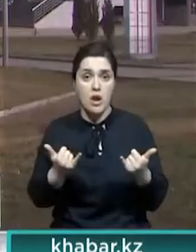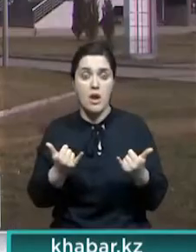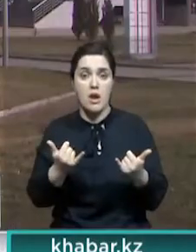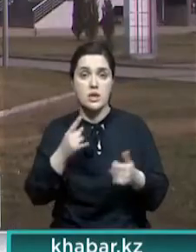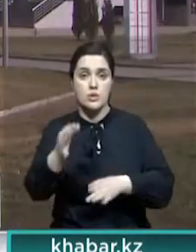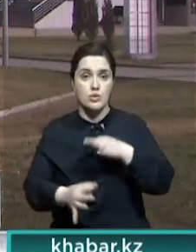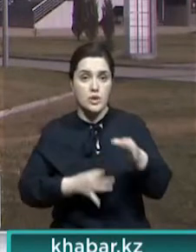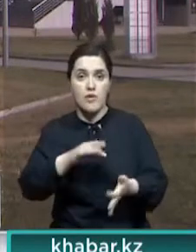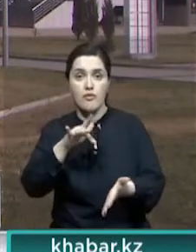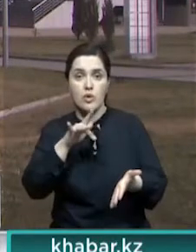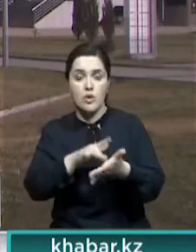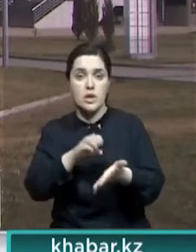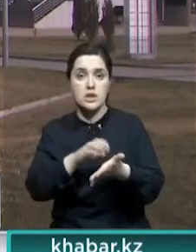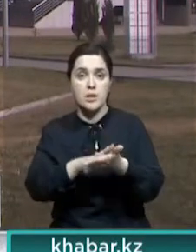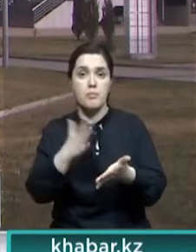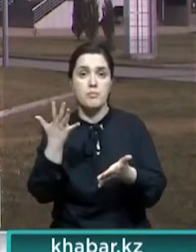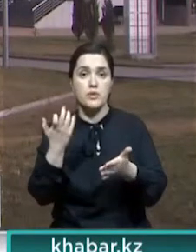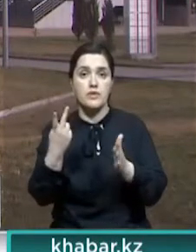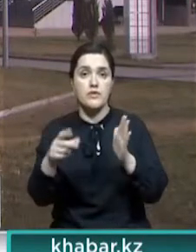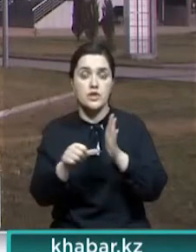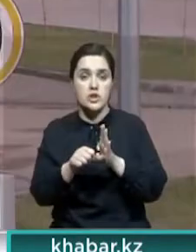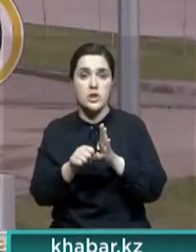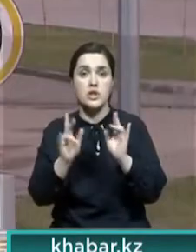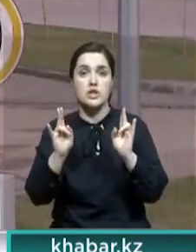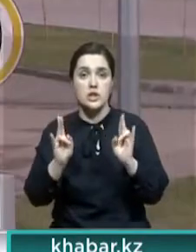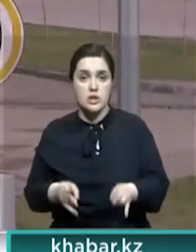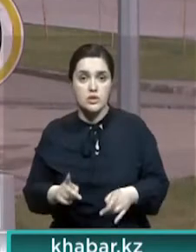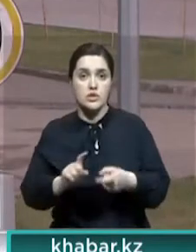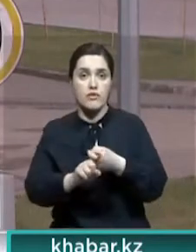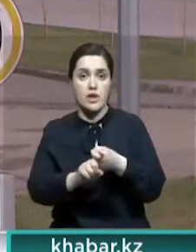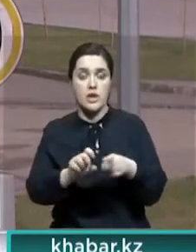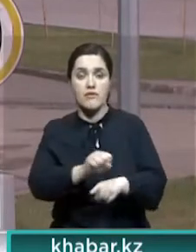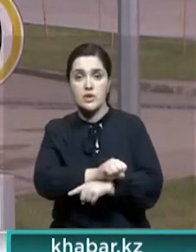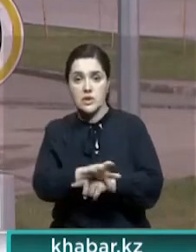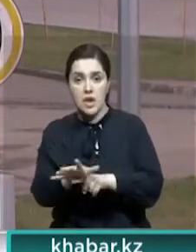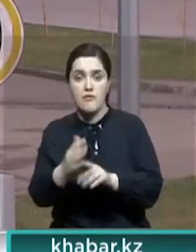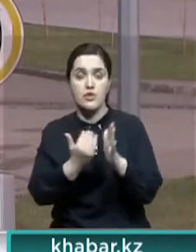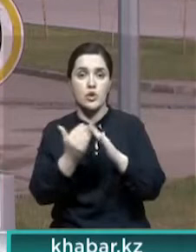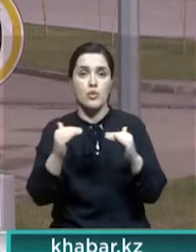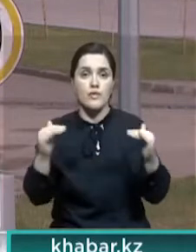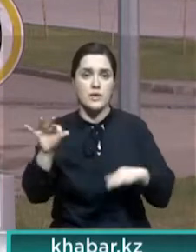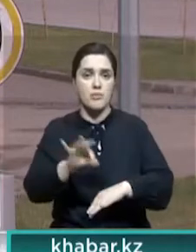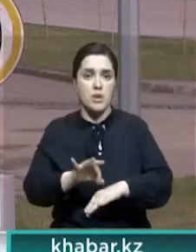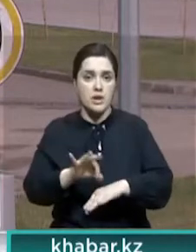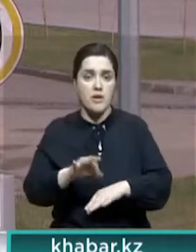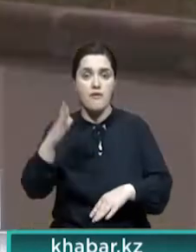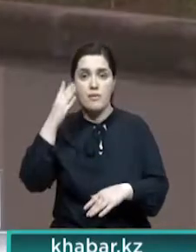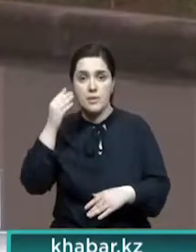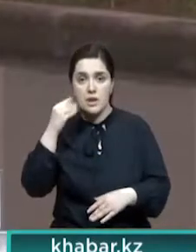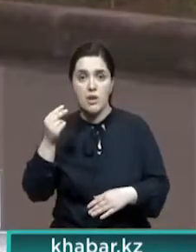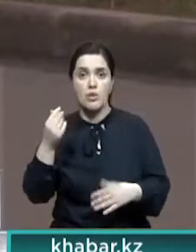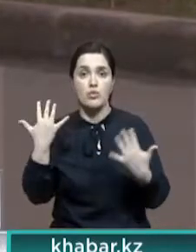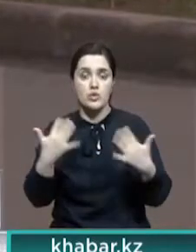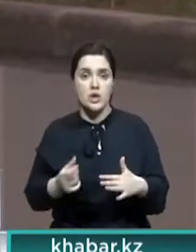за последние сутки в мегаполисе отмечено 526 случаев коронавируса. Высокий уровень заболеваемости в